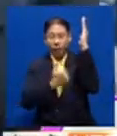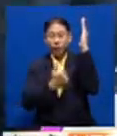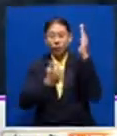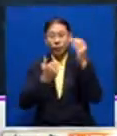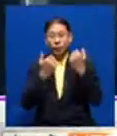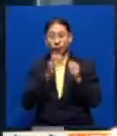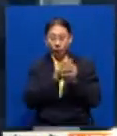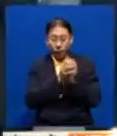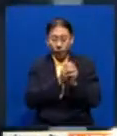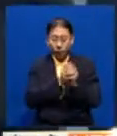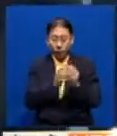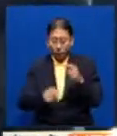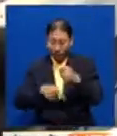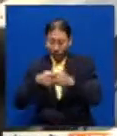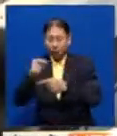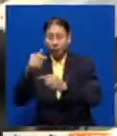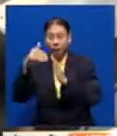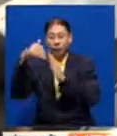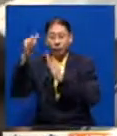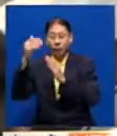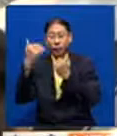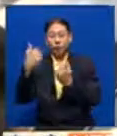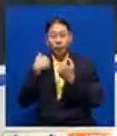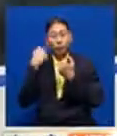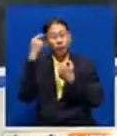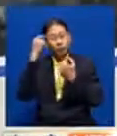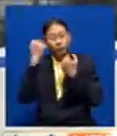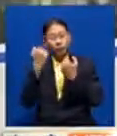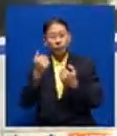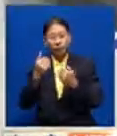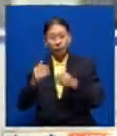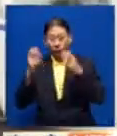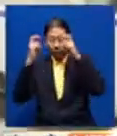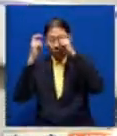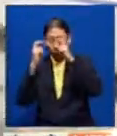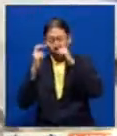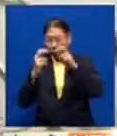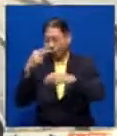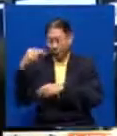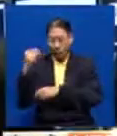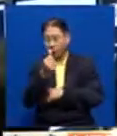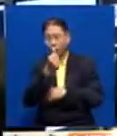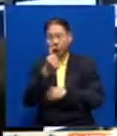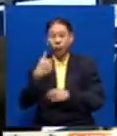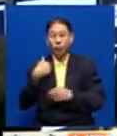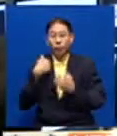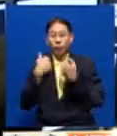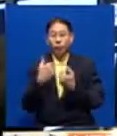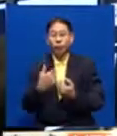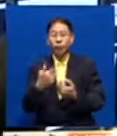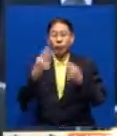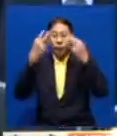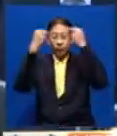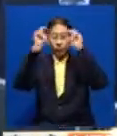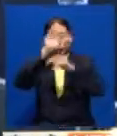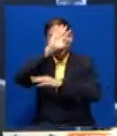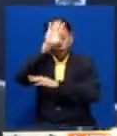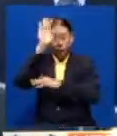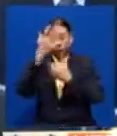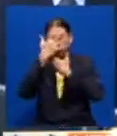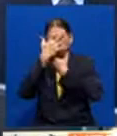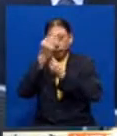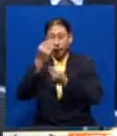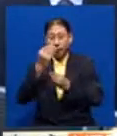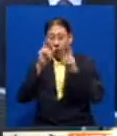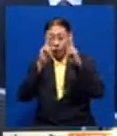ปักกิ่งถึงสถานีรถไฟนครเทียนจินซึ่งถือเป็นรถไฟความเร็วสูงสายแรกของจีนโดยนายกรัฐมนตรีให้ความสน